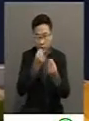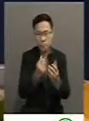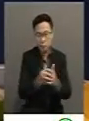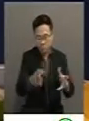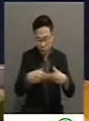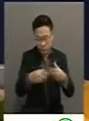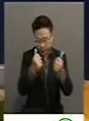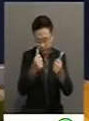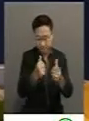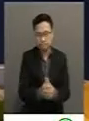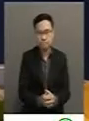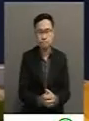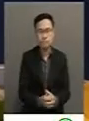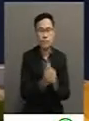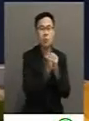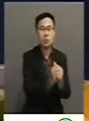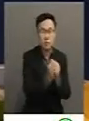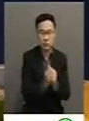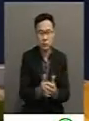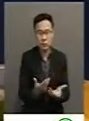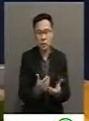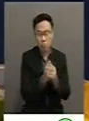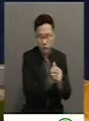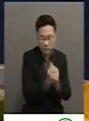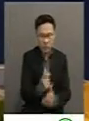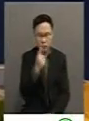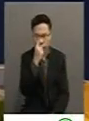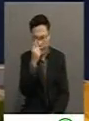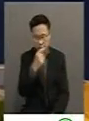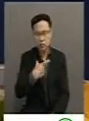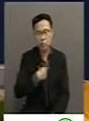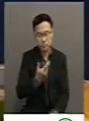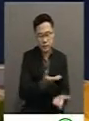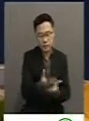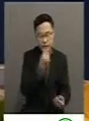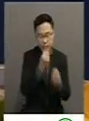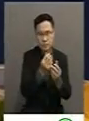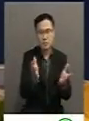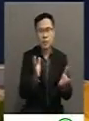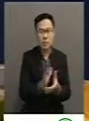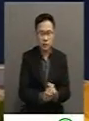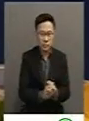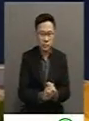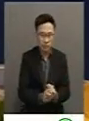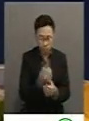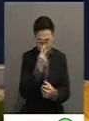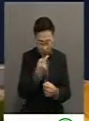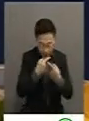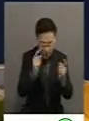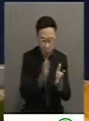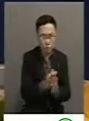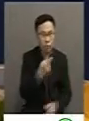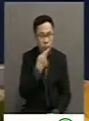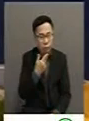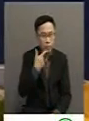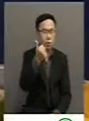ค่อนข้างดีครับผมโดยเฉพาะชาวจีนกับชาวฝรั่งพวกเนี้ยเขาจะชอบเรื่องของรสชาติ